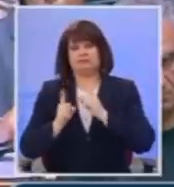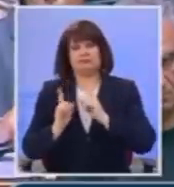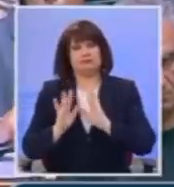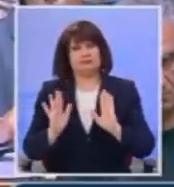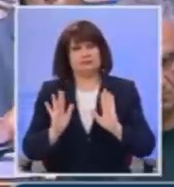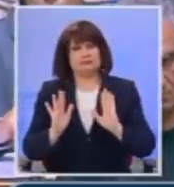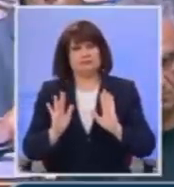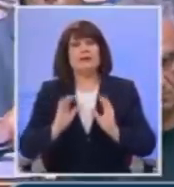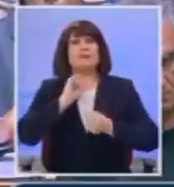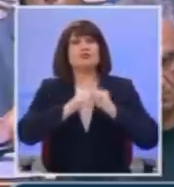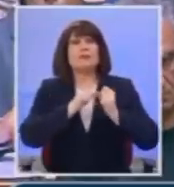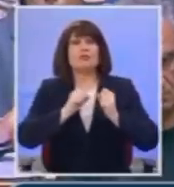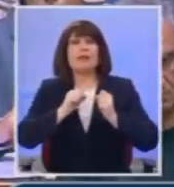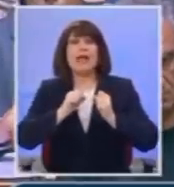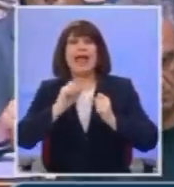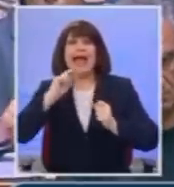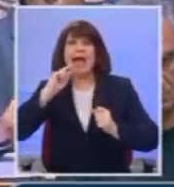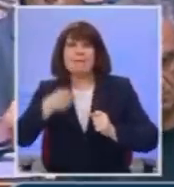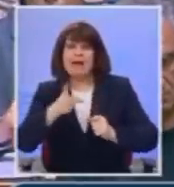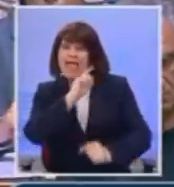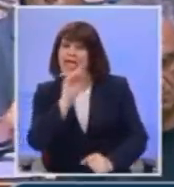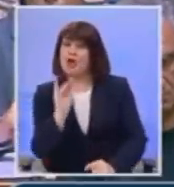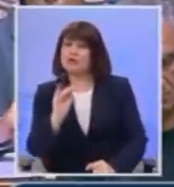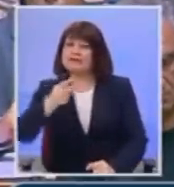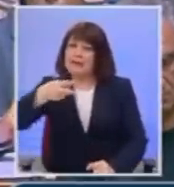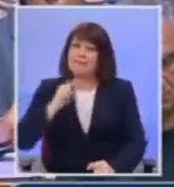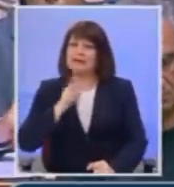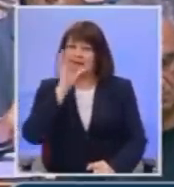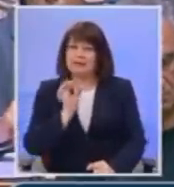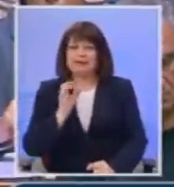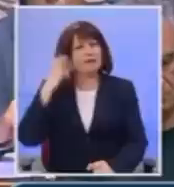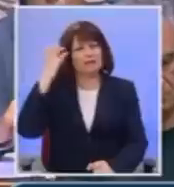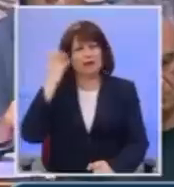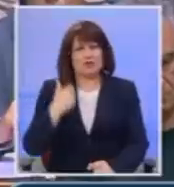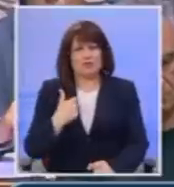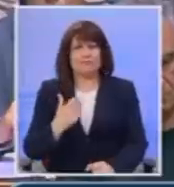να απαντάμε σε αυτά που πραγματικά λέγονται. Τι εννοώ?